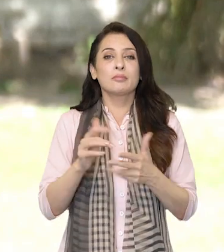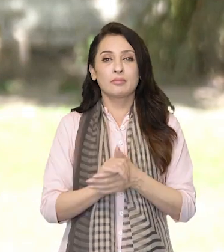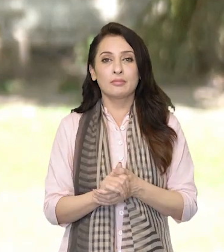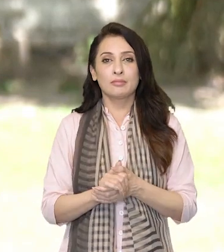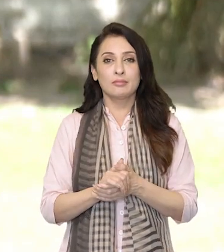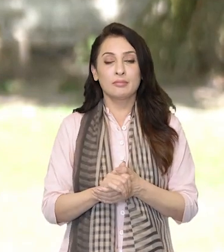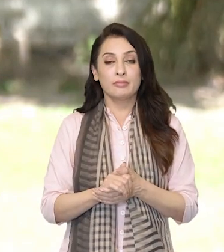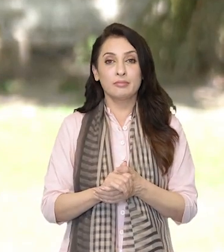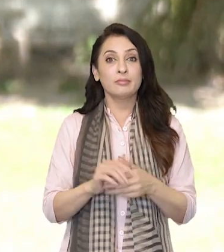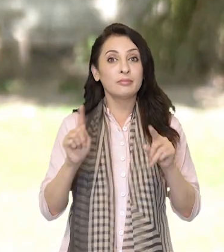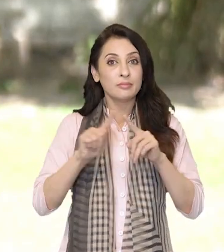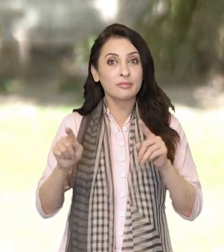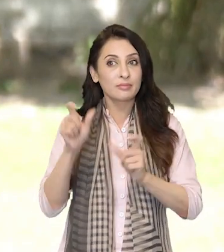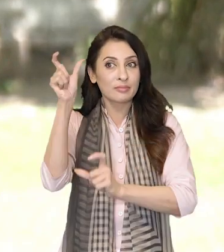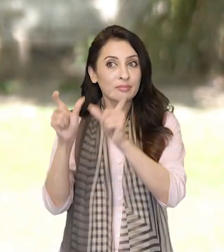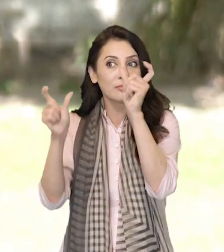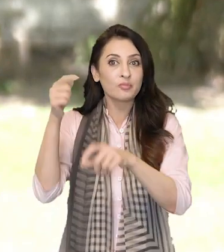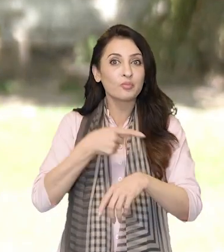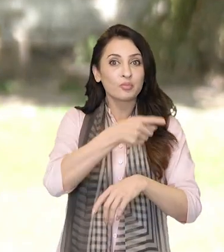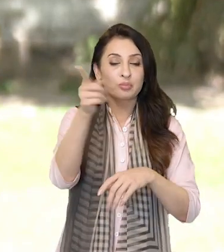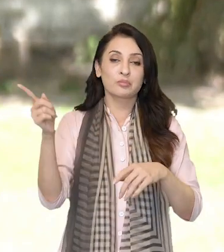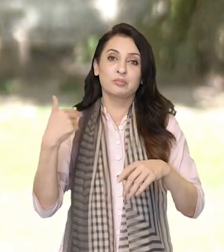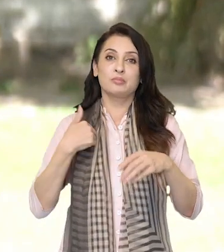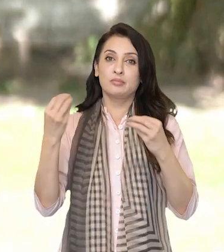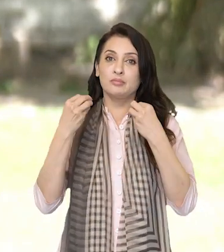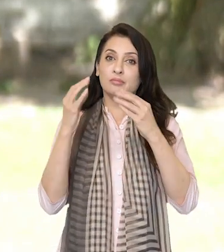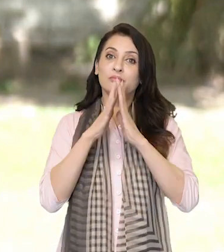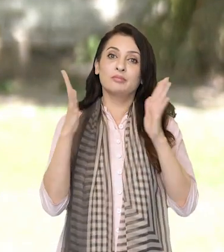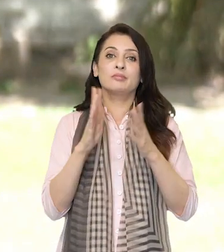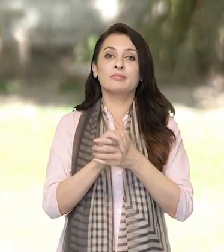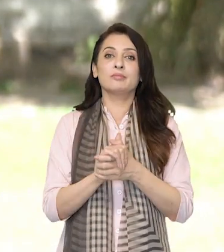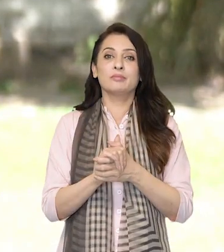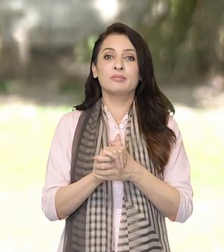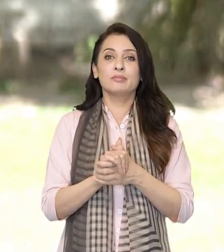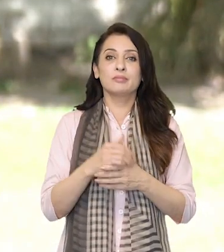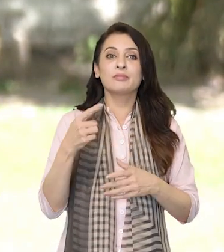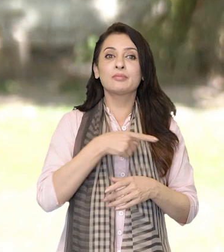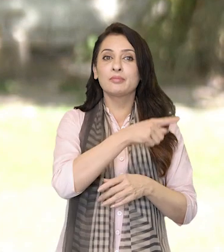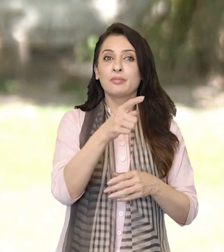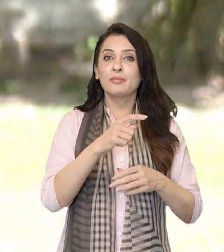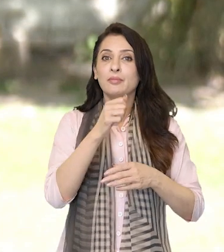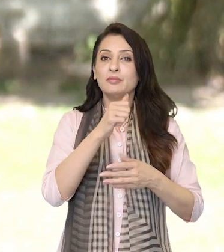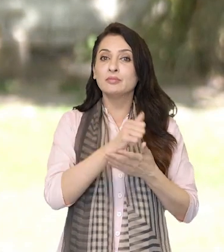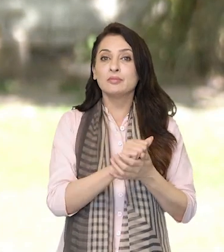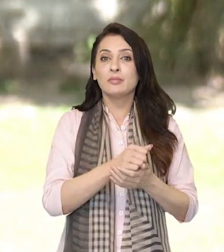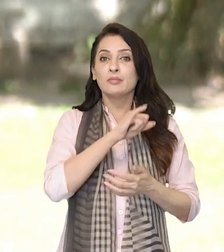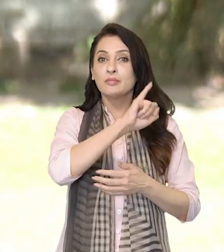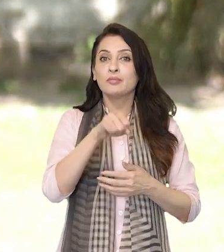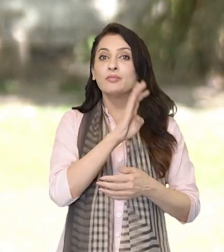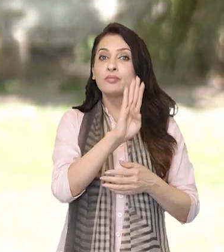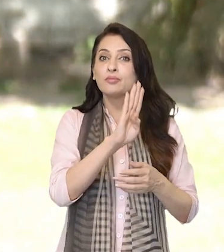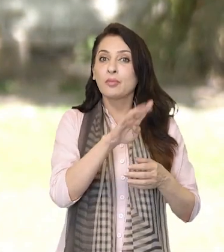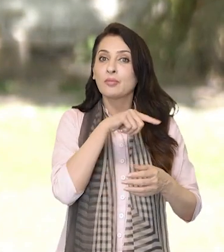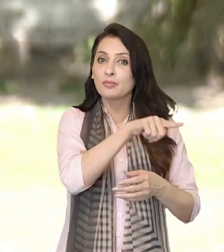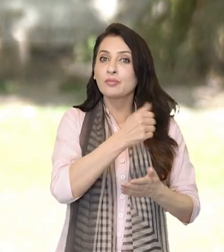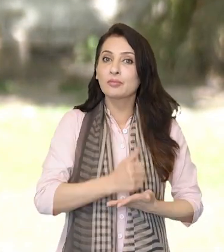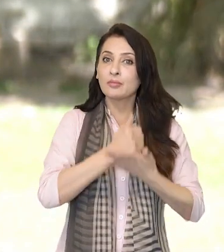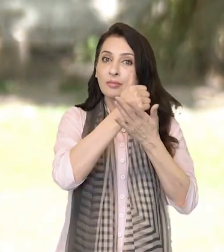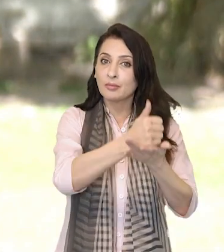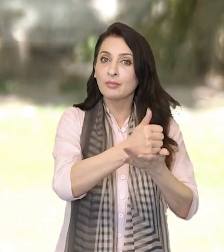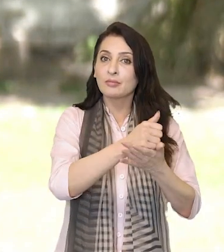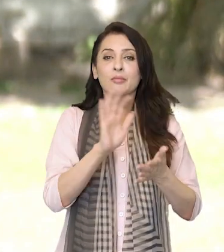उनको हेल्प कर सकते हैं, लेकिन बेसिकली सोसाइटी हमारे साथ इतना साथ उन्होंने हमारा दिया हर चीज़ के अंदर। हमने जब उनको हायर करवाना